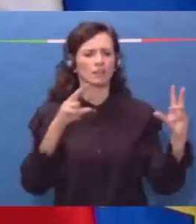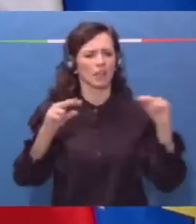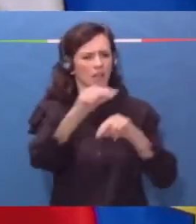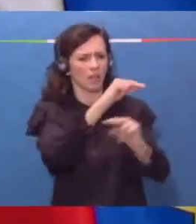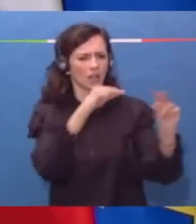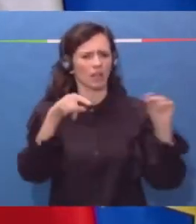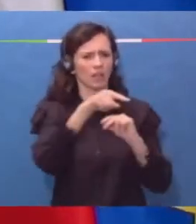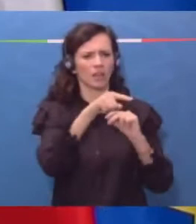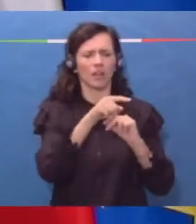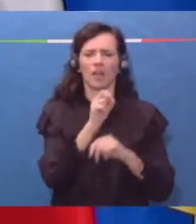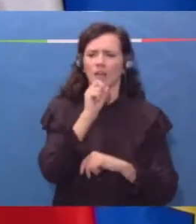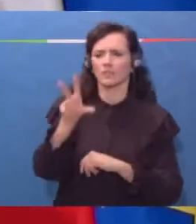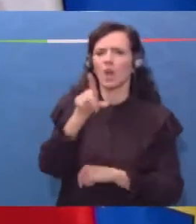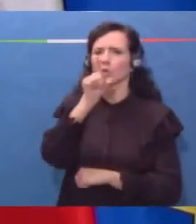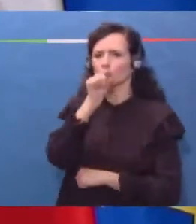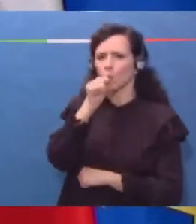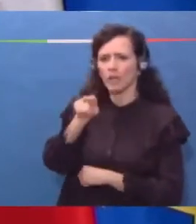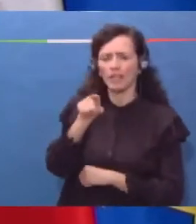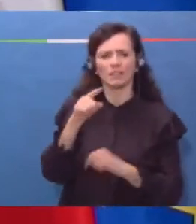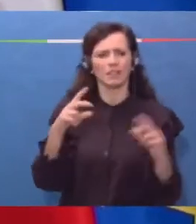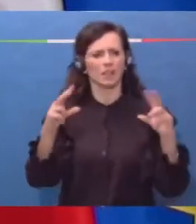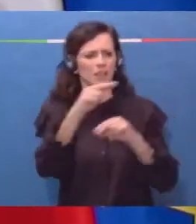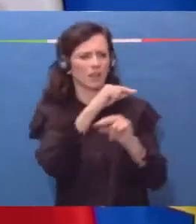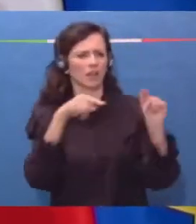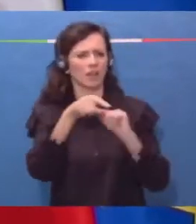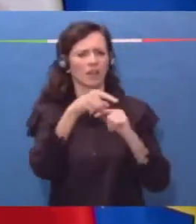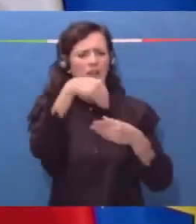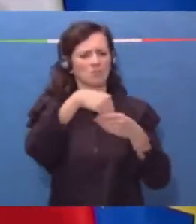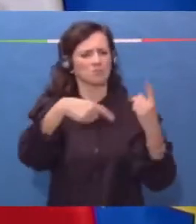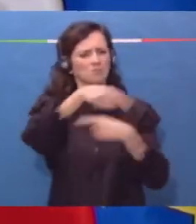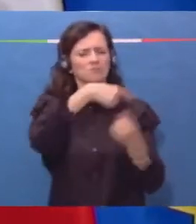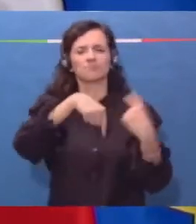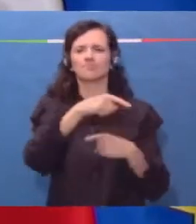via tweet, non siamo whistleblowers,